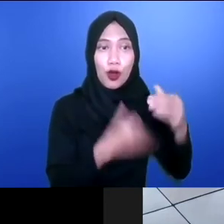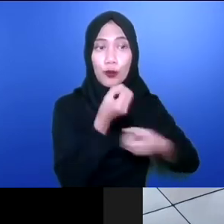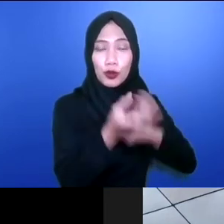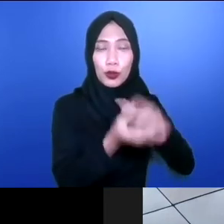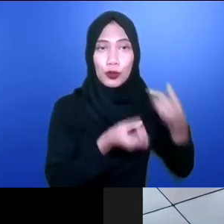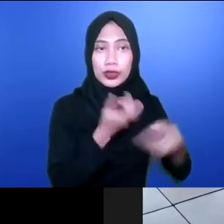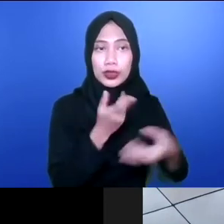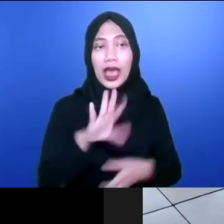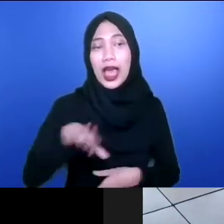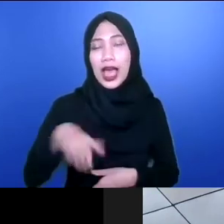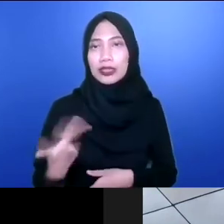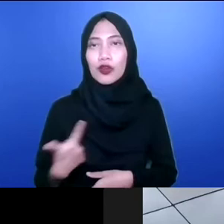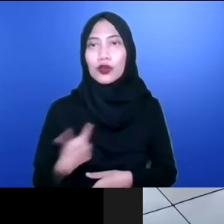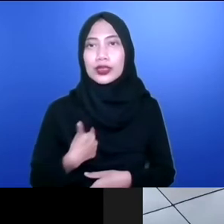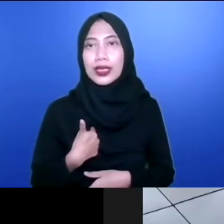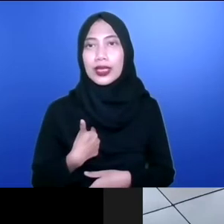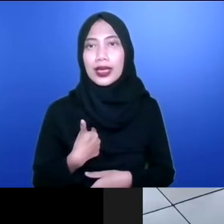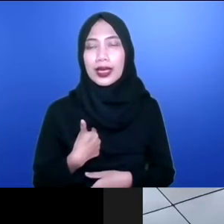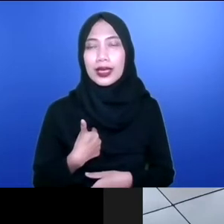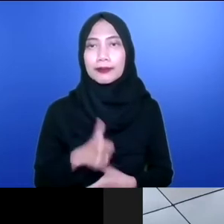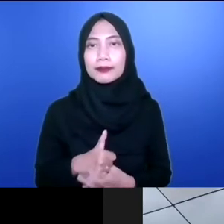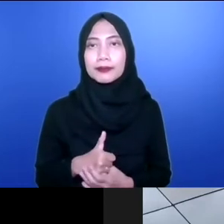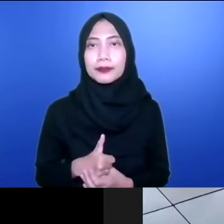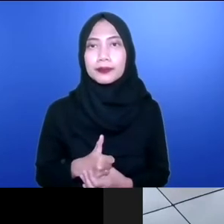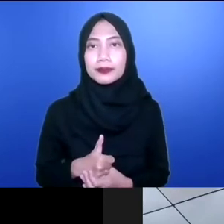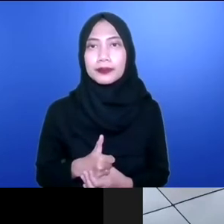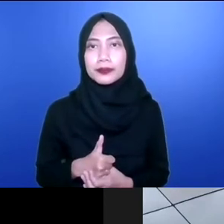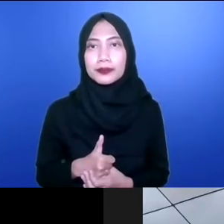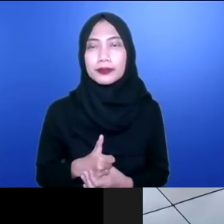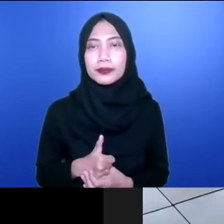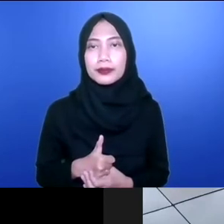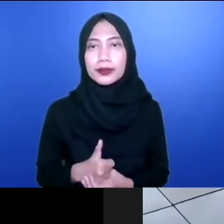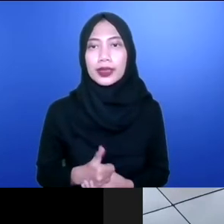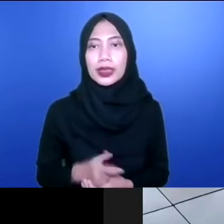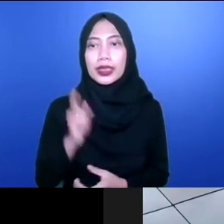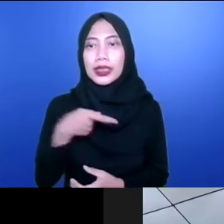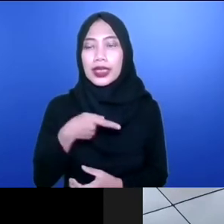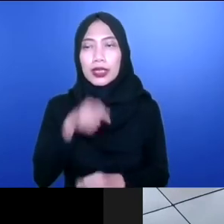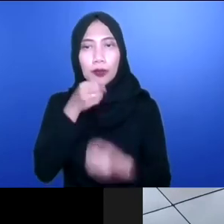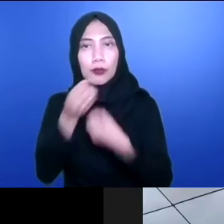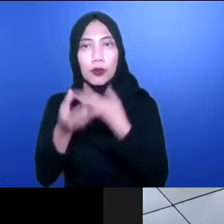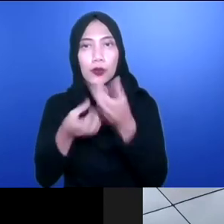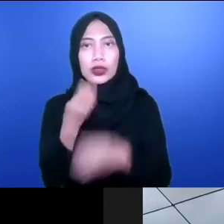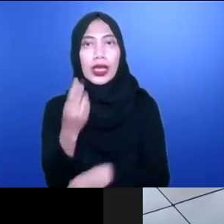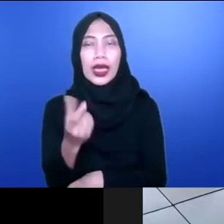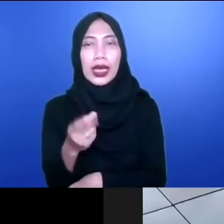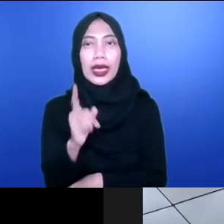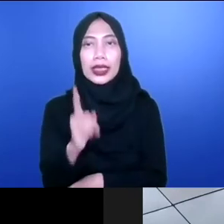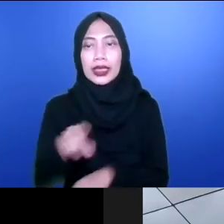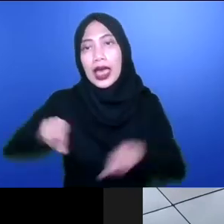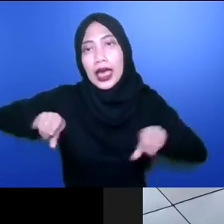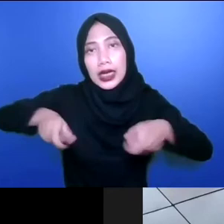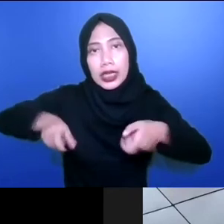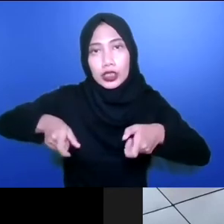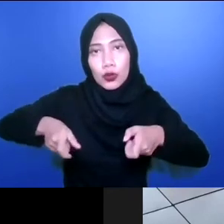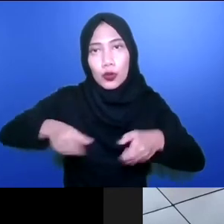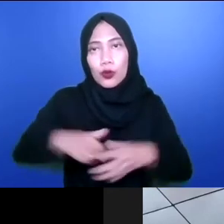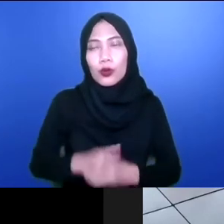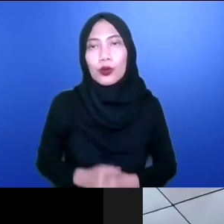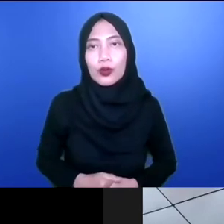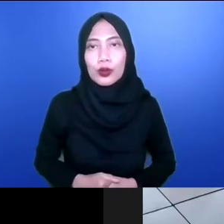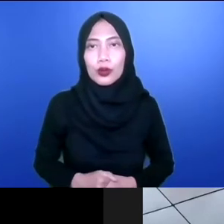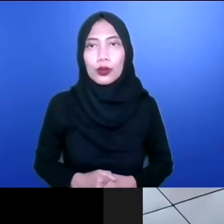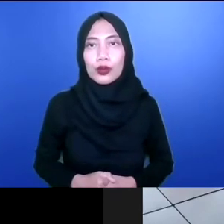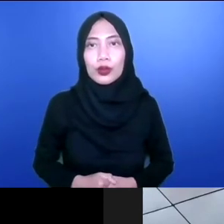saya lakukan dengan melalui RRI, ini cukup untuk mendengar. Dan kemudian melalui workshop-workshop yang baik